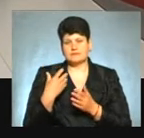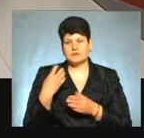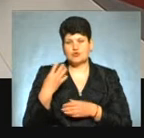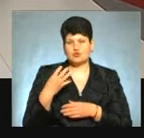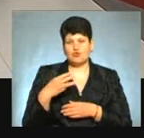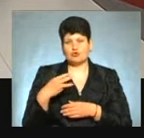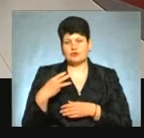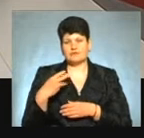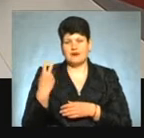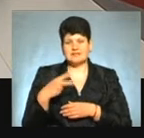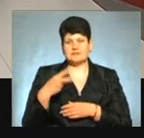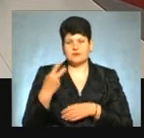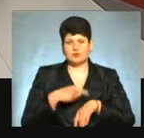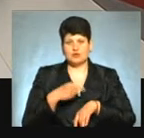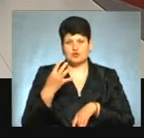22:43.